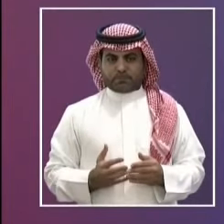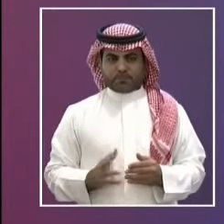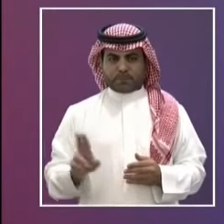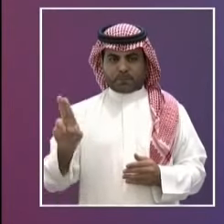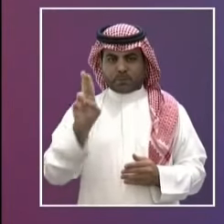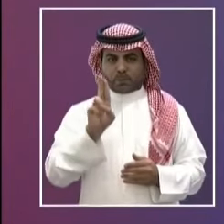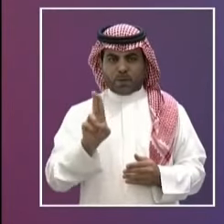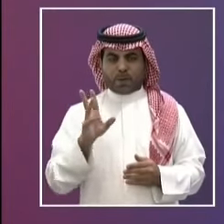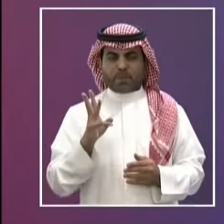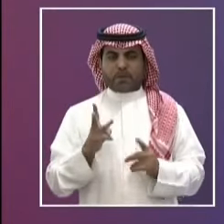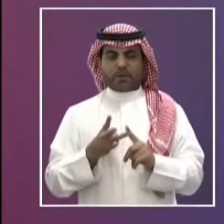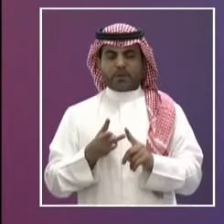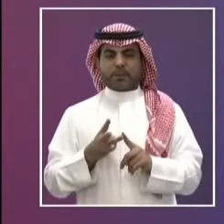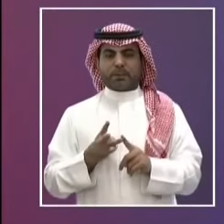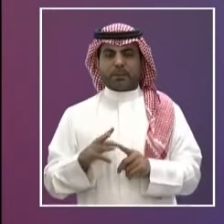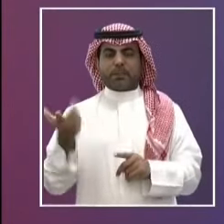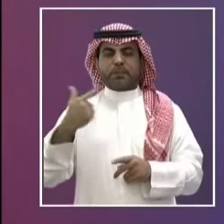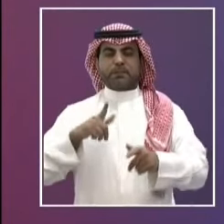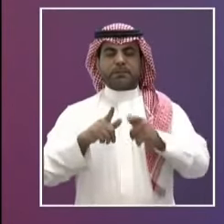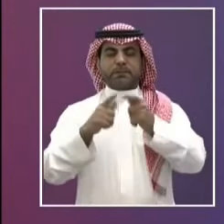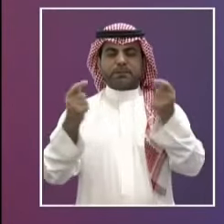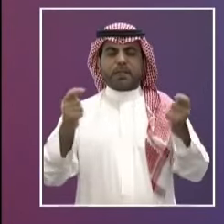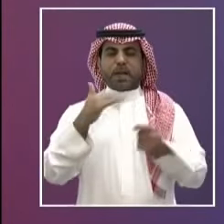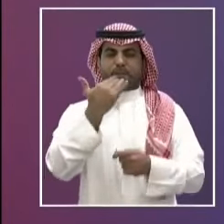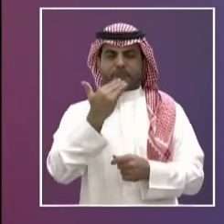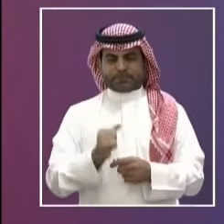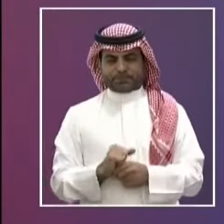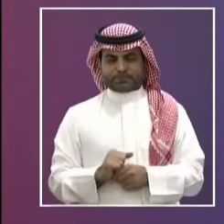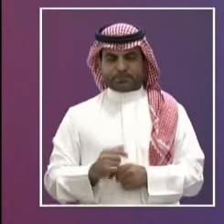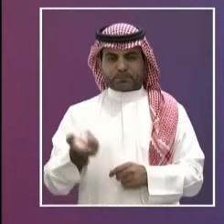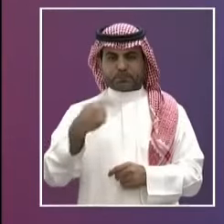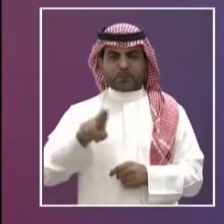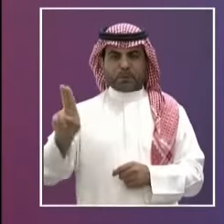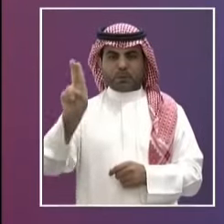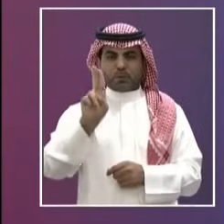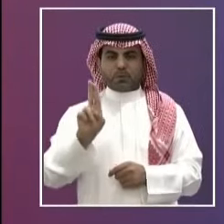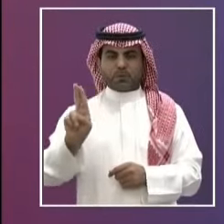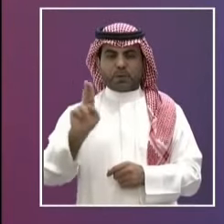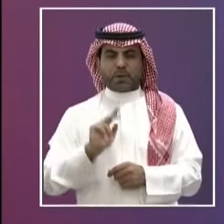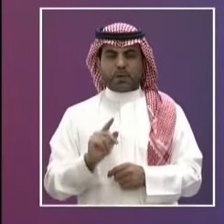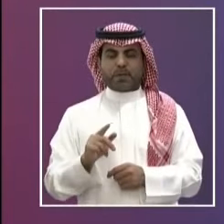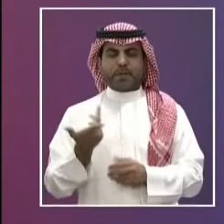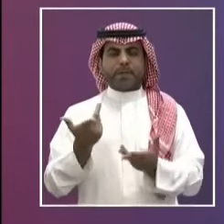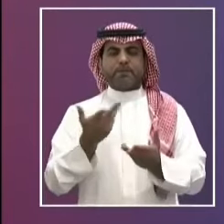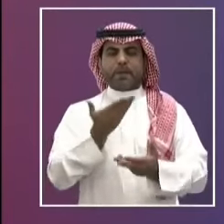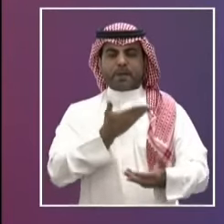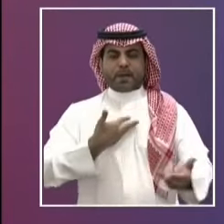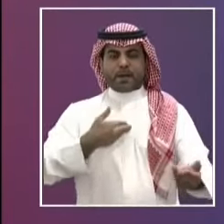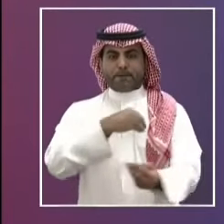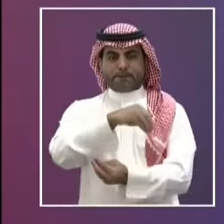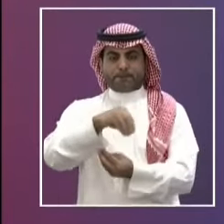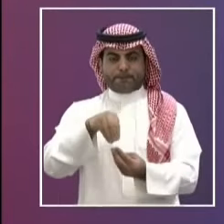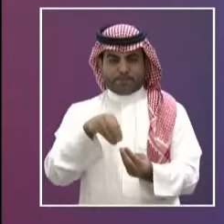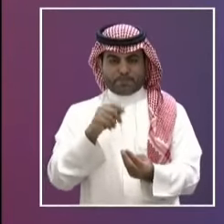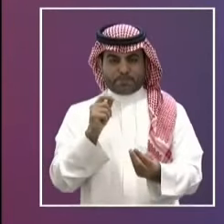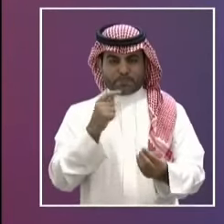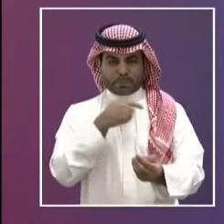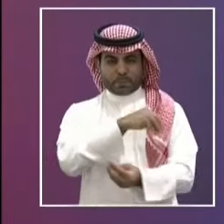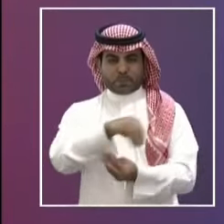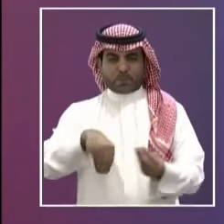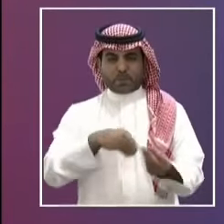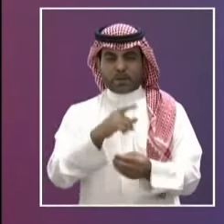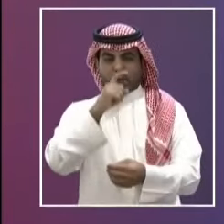السلام عليكم، أنا علي الشريف من قناة سكاي نيوز عربية. هل المراحل المعلن عنها لعودة العمرة هي إلزامية أم